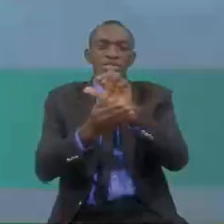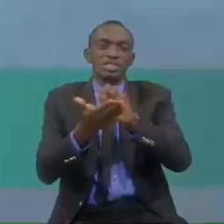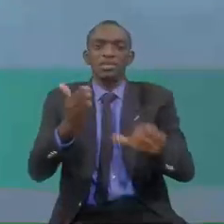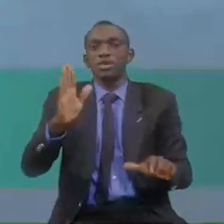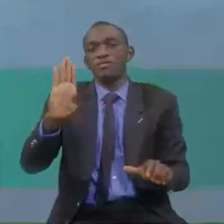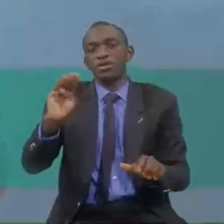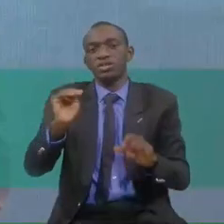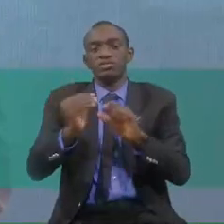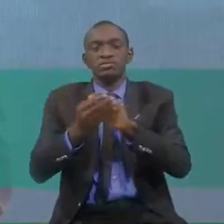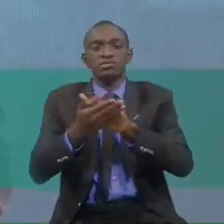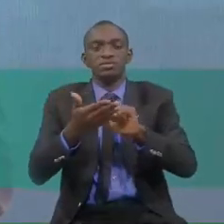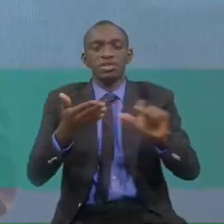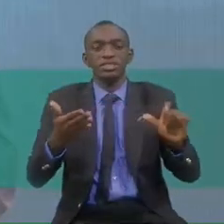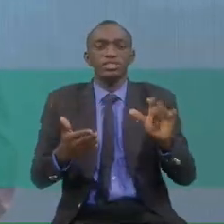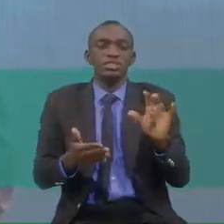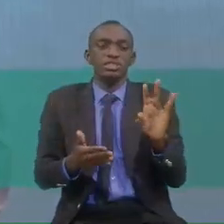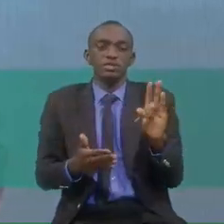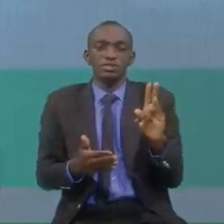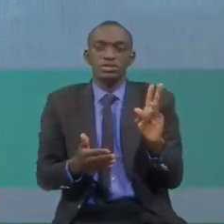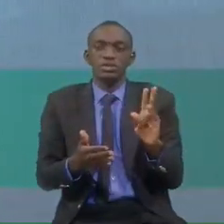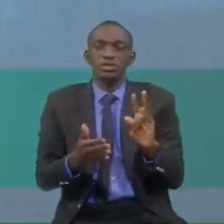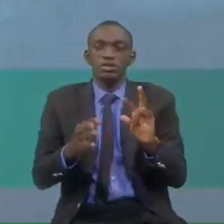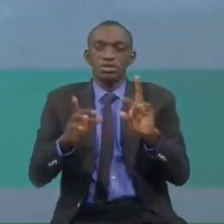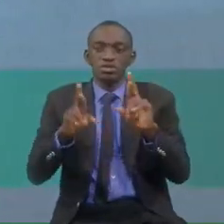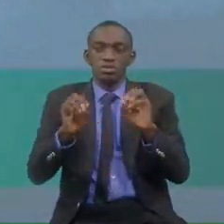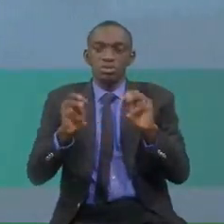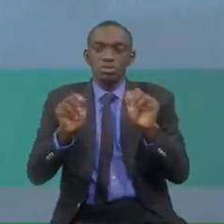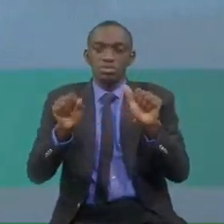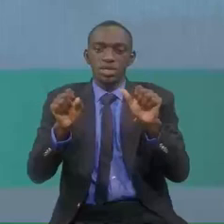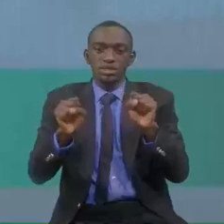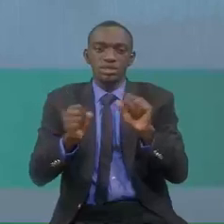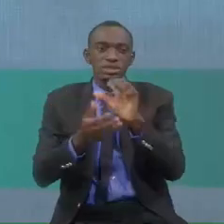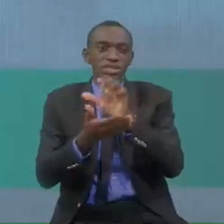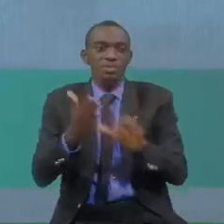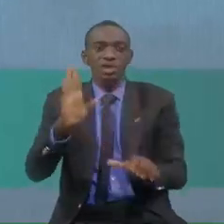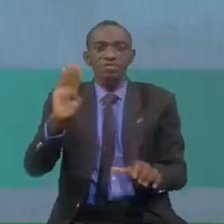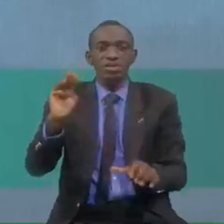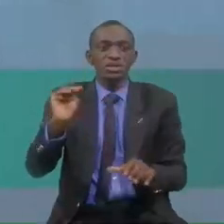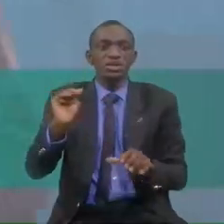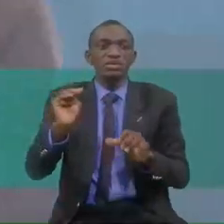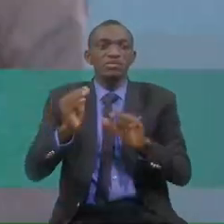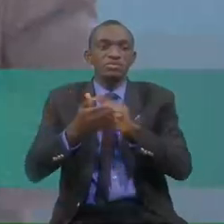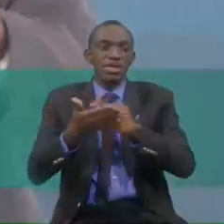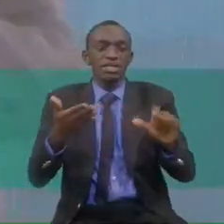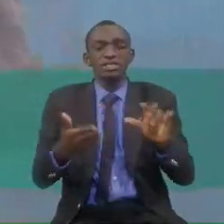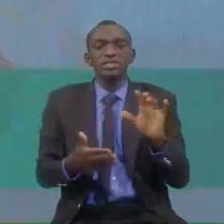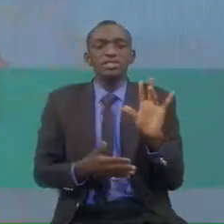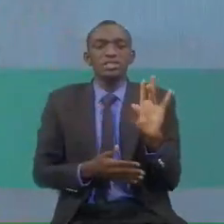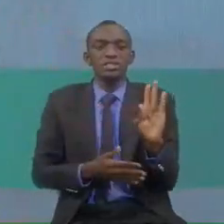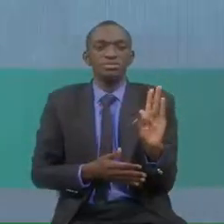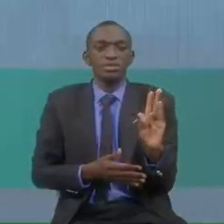14, 17 nous dit, Romains chapitre 14, verset